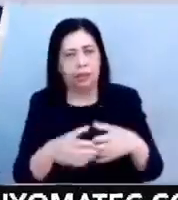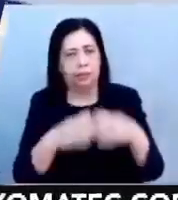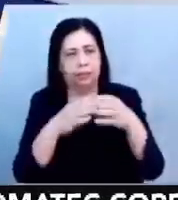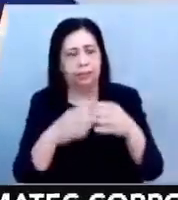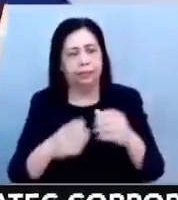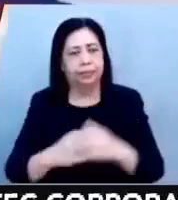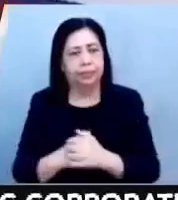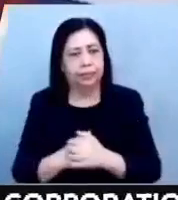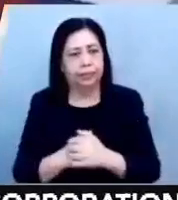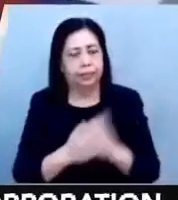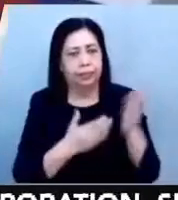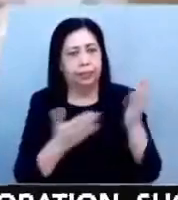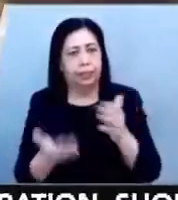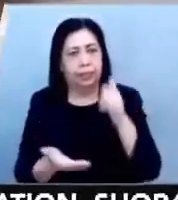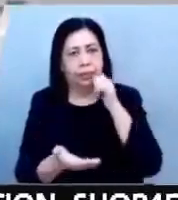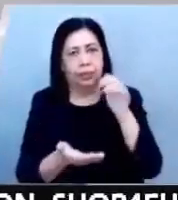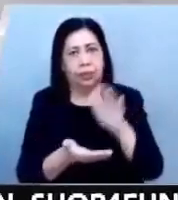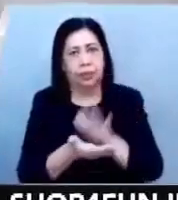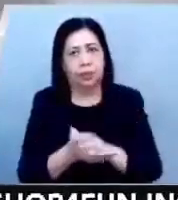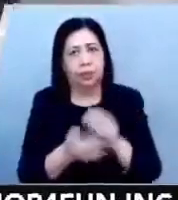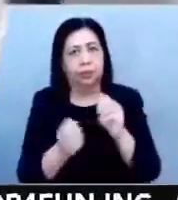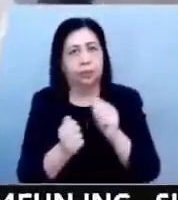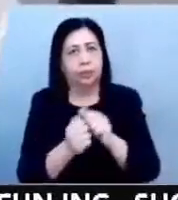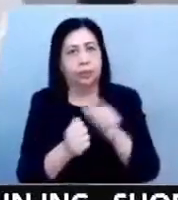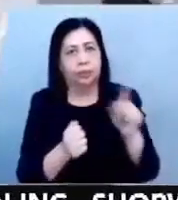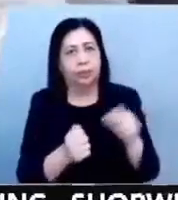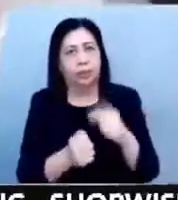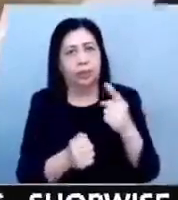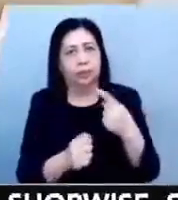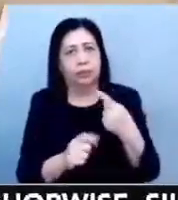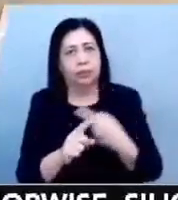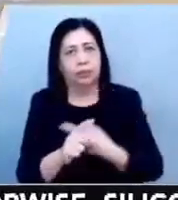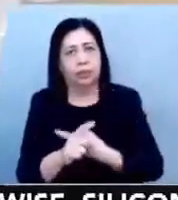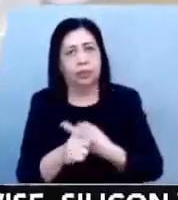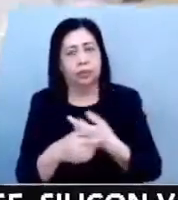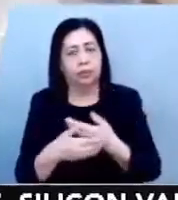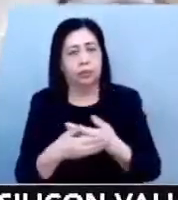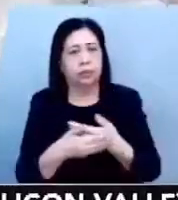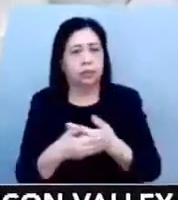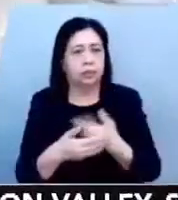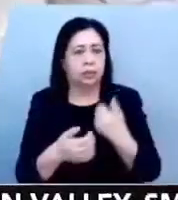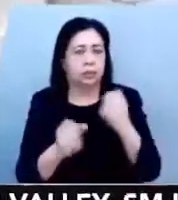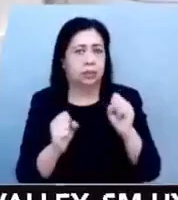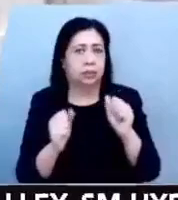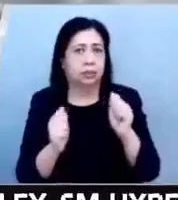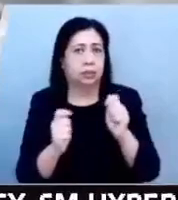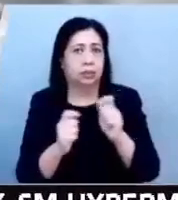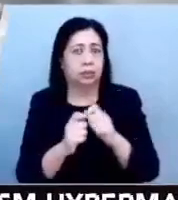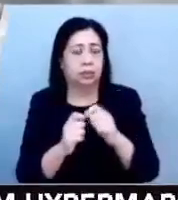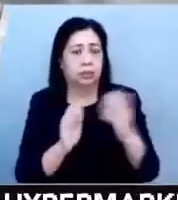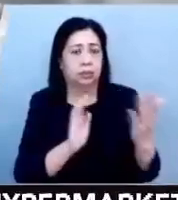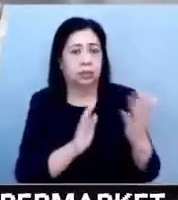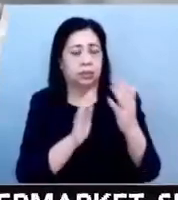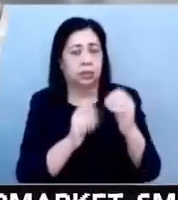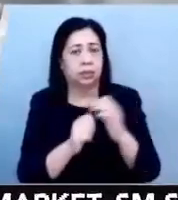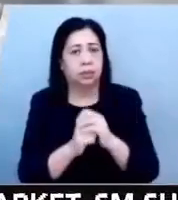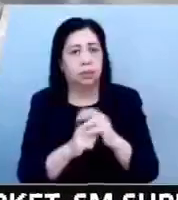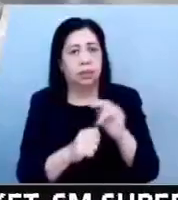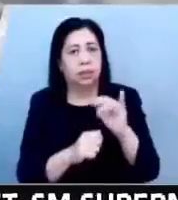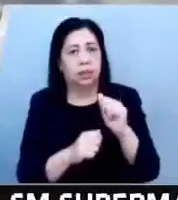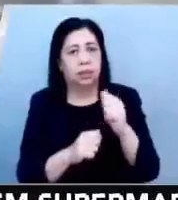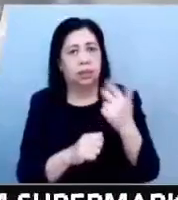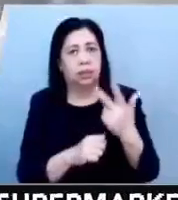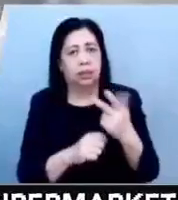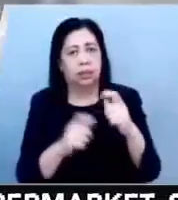ng misis niya kasama ang kanilang mag-iisang buwanggulang na anak nitong Sabado. Sinalubong sila sa NAIA 3 ng kanyang ina at